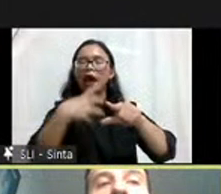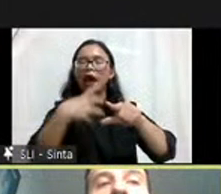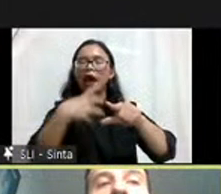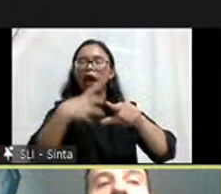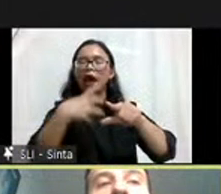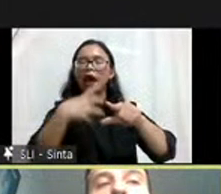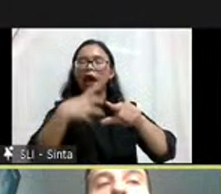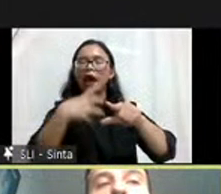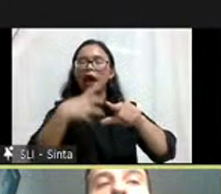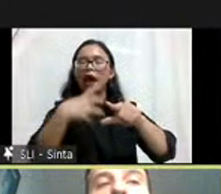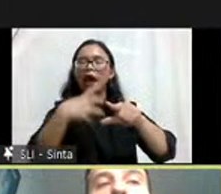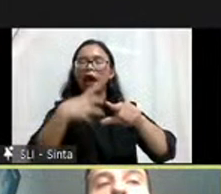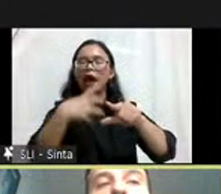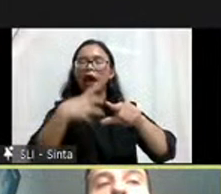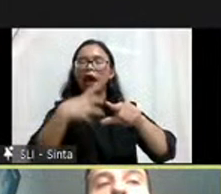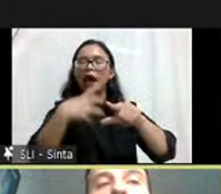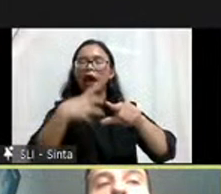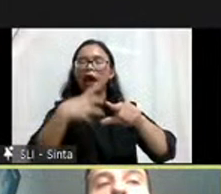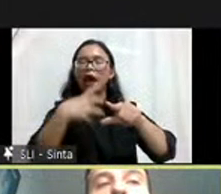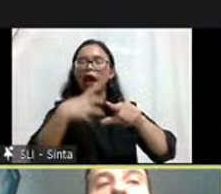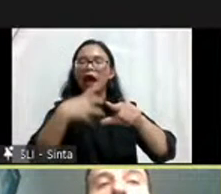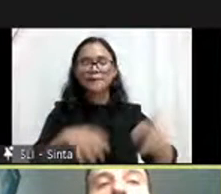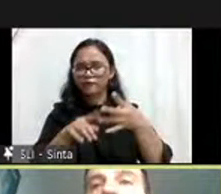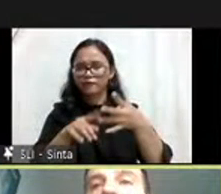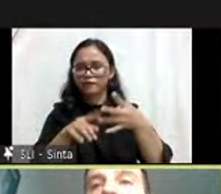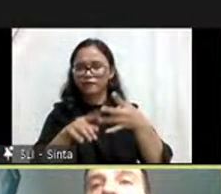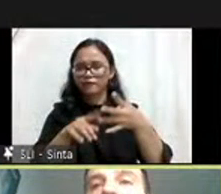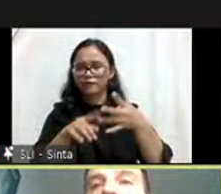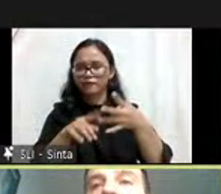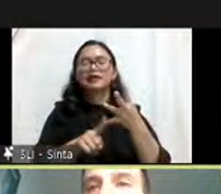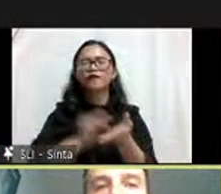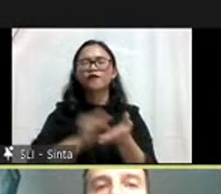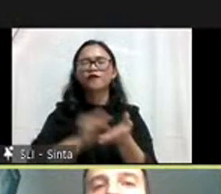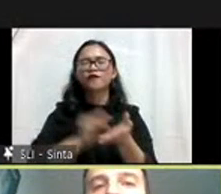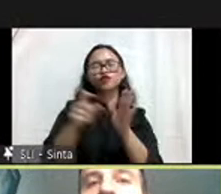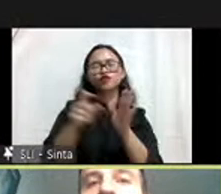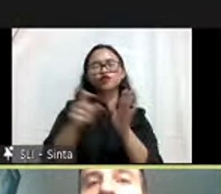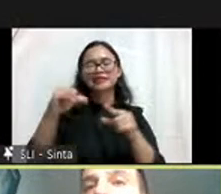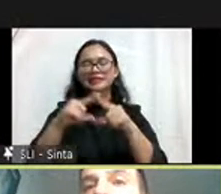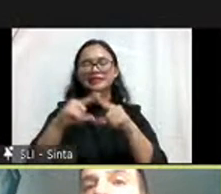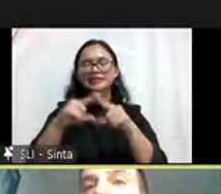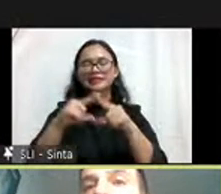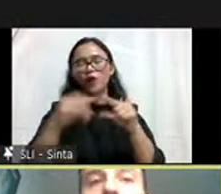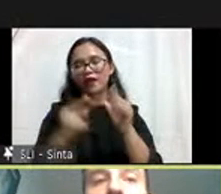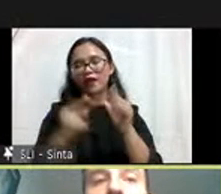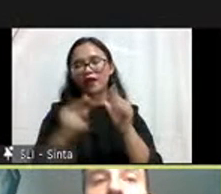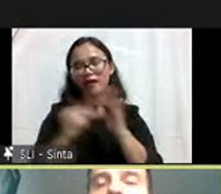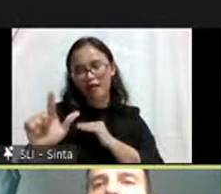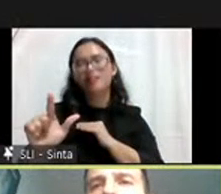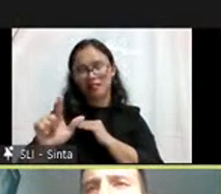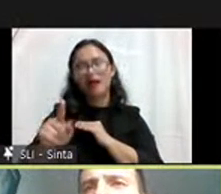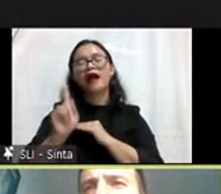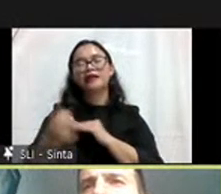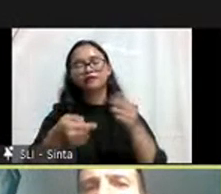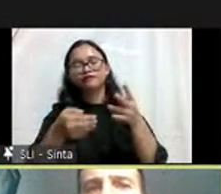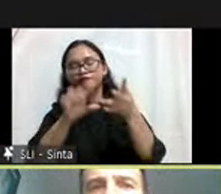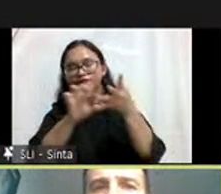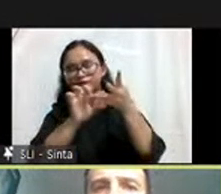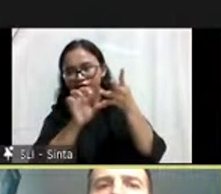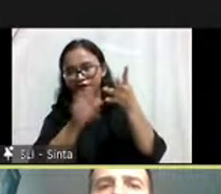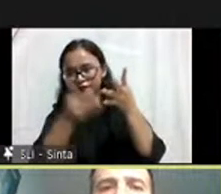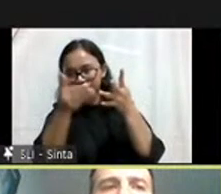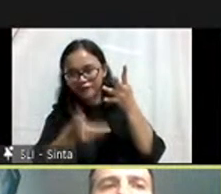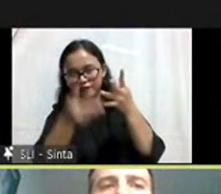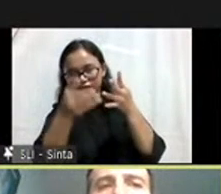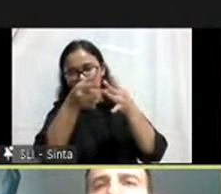batas serta perusahaan multinasional saya akan membahas mengenai beberapa aspek ee dua pilar terakhir